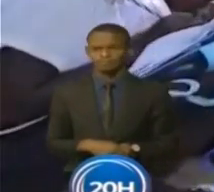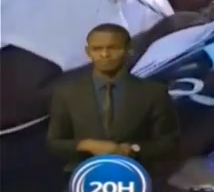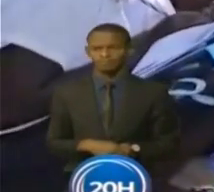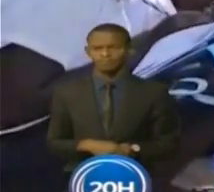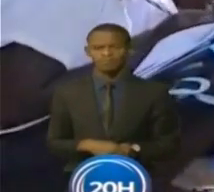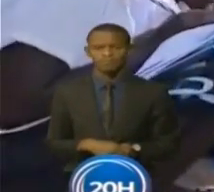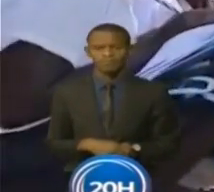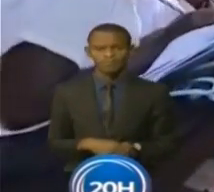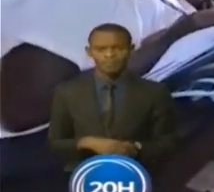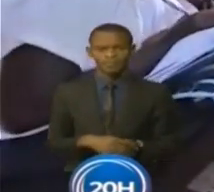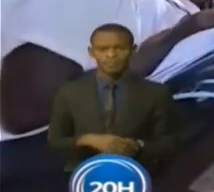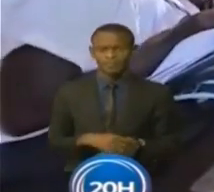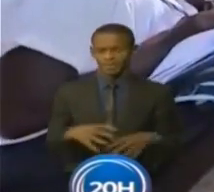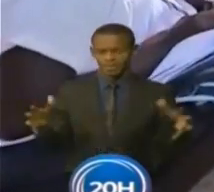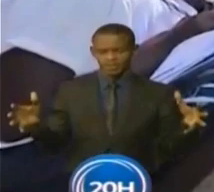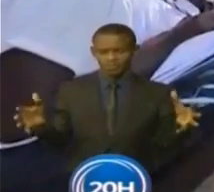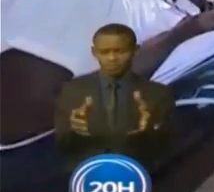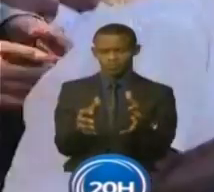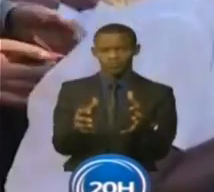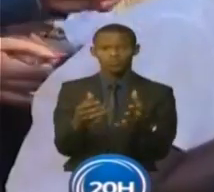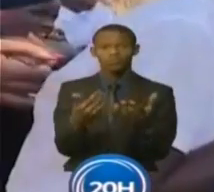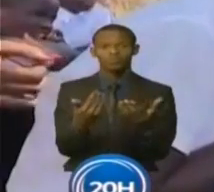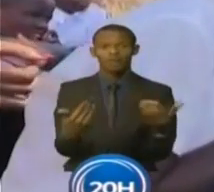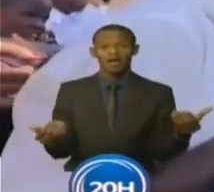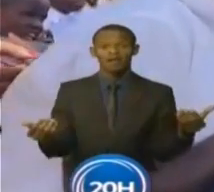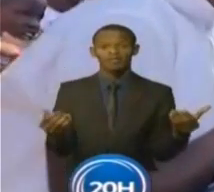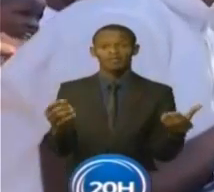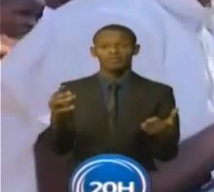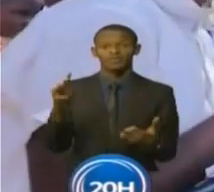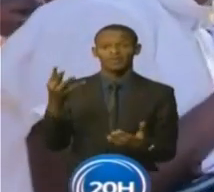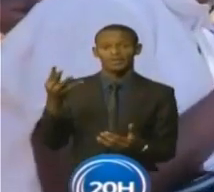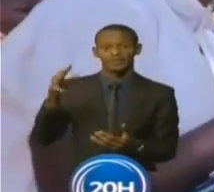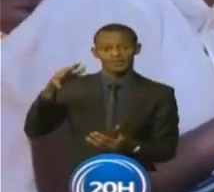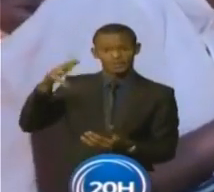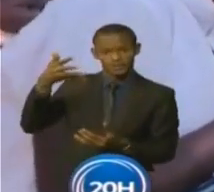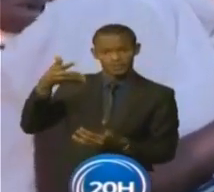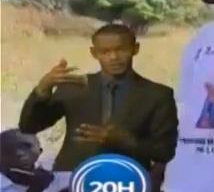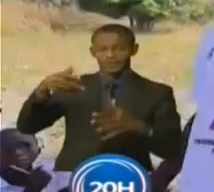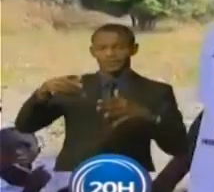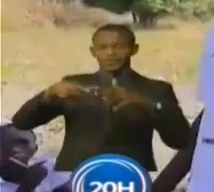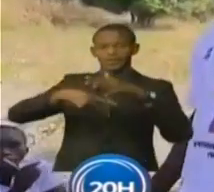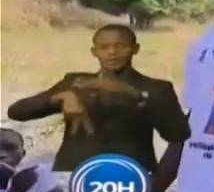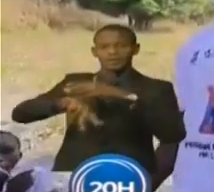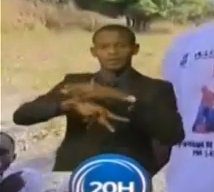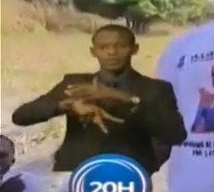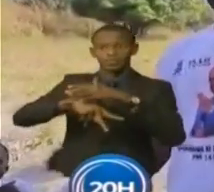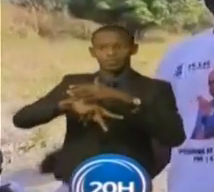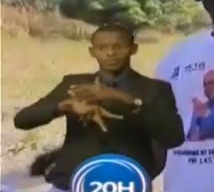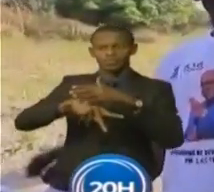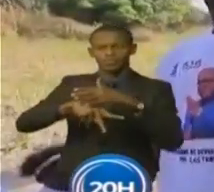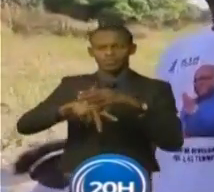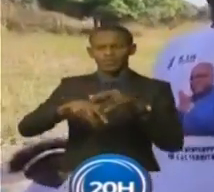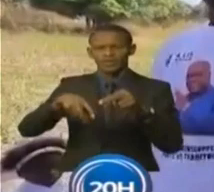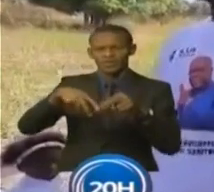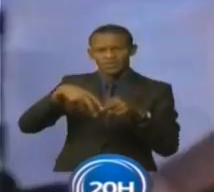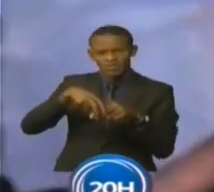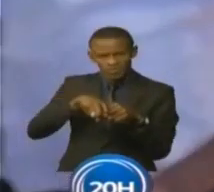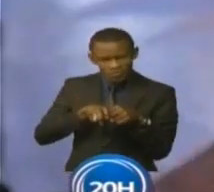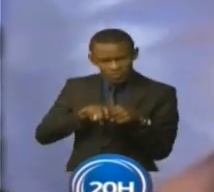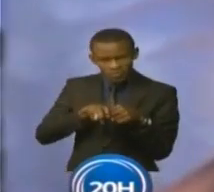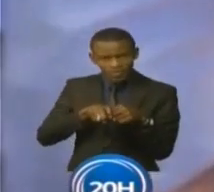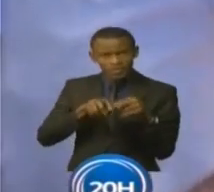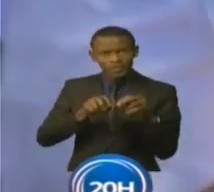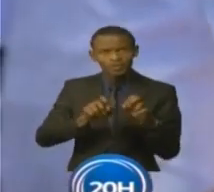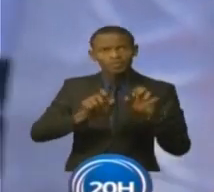primaire sont fusionnées. Les prises de notes se font sur le genou. Cet enseignant attend avec impatience voir ses